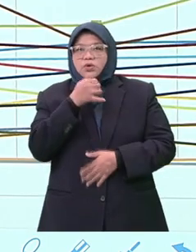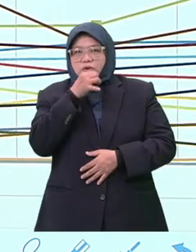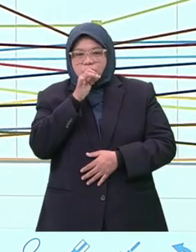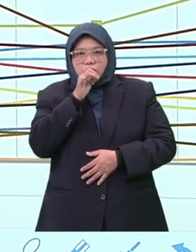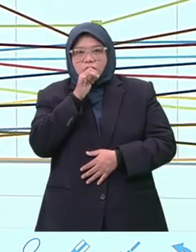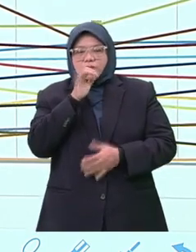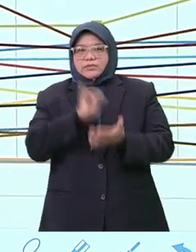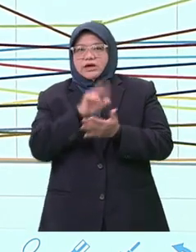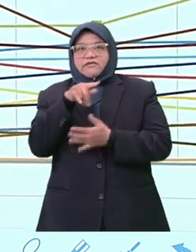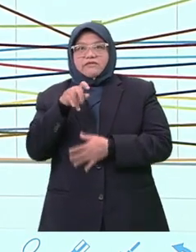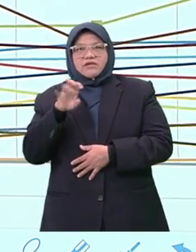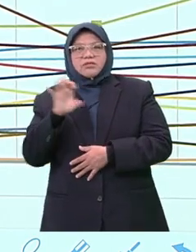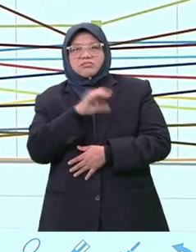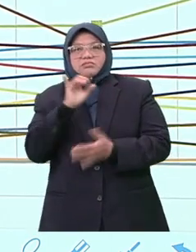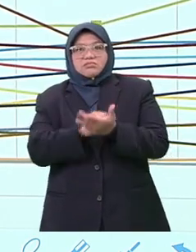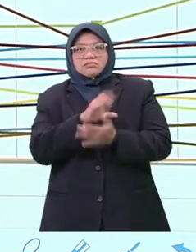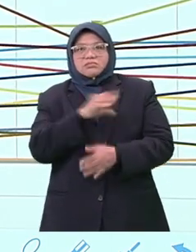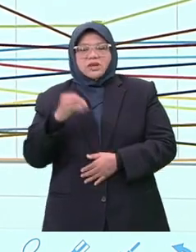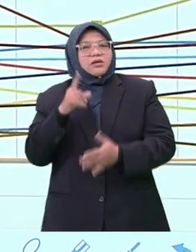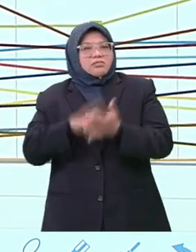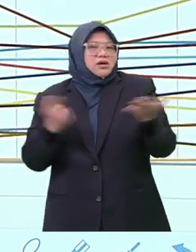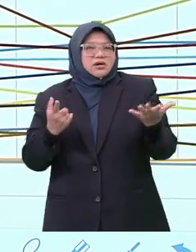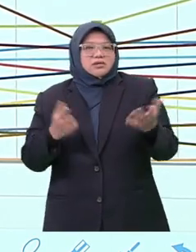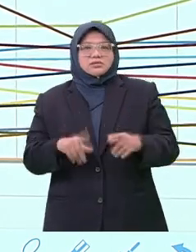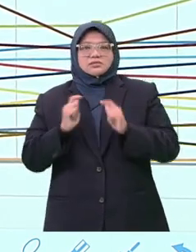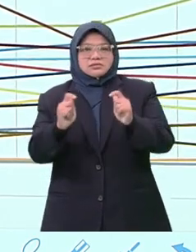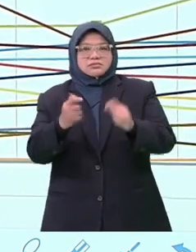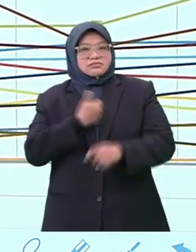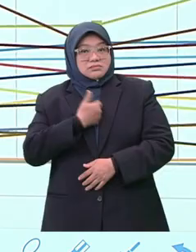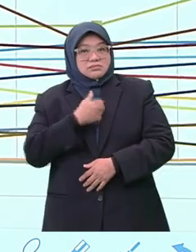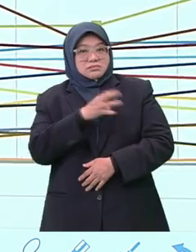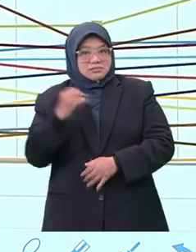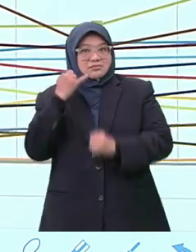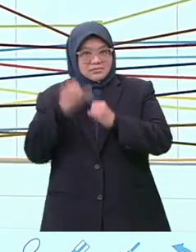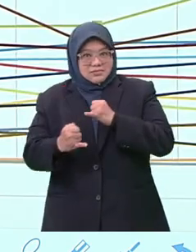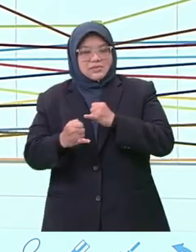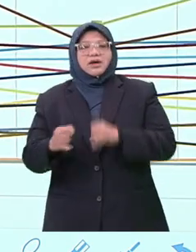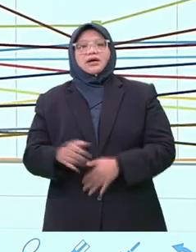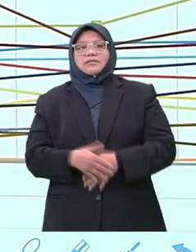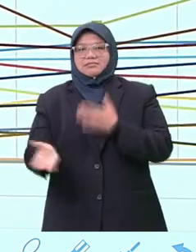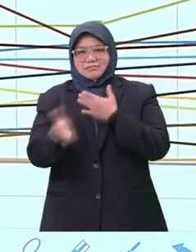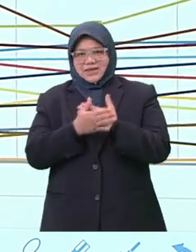tinggi titik persoalannya berkenaan dengan Apakah tindakan kita dan itu bisa terakhir